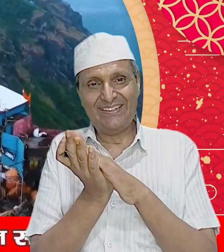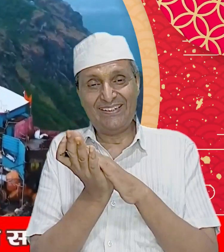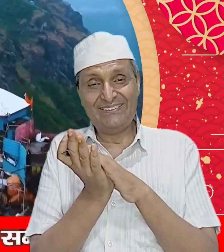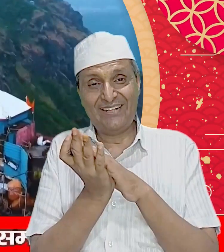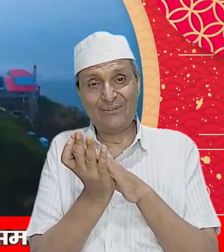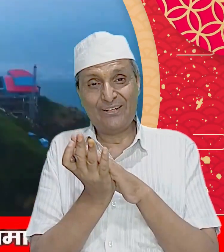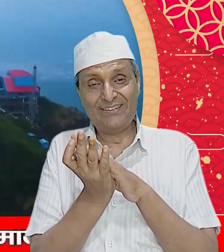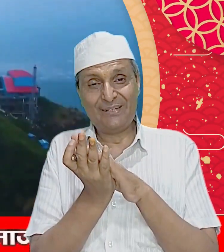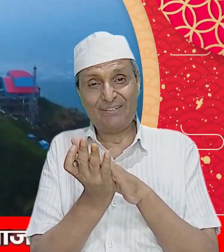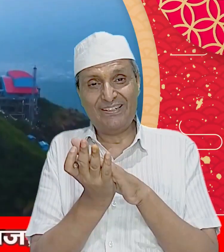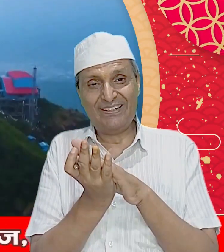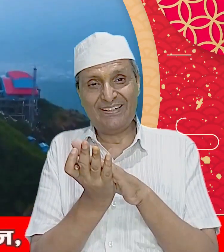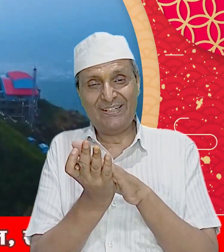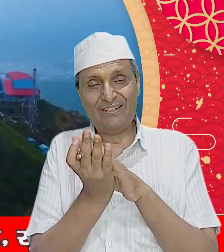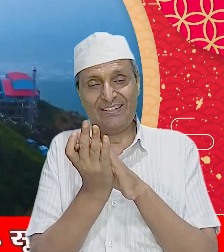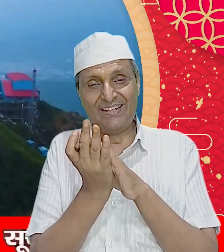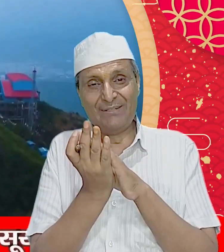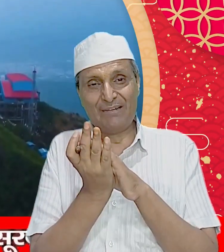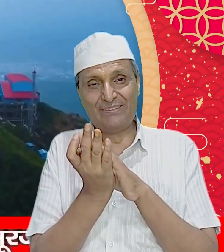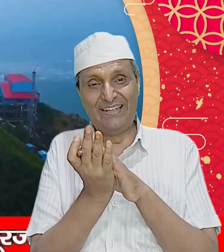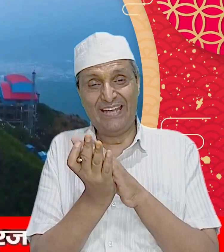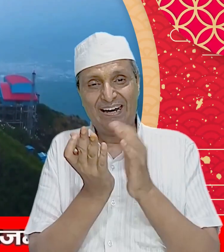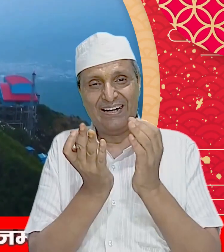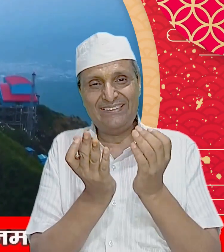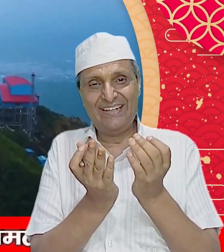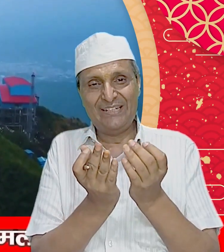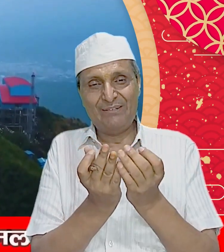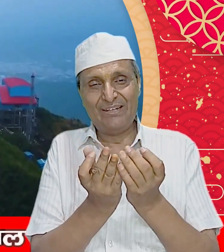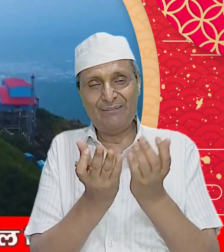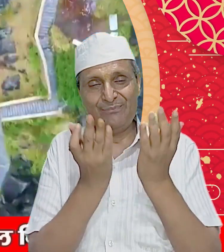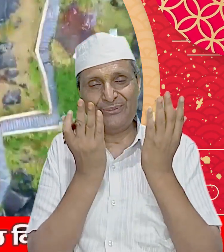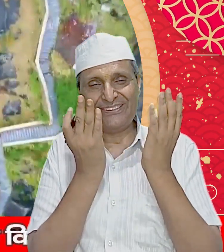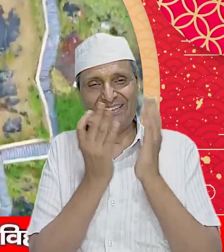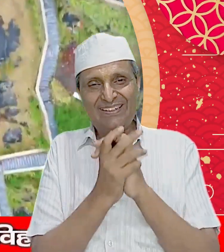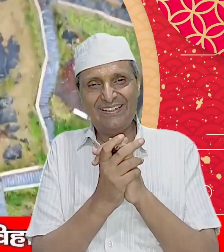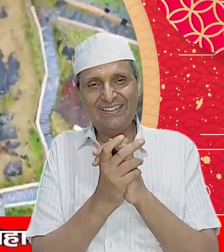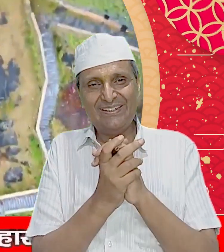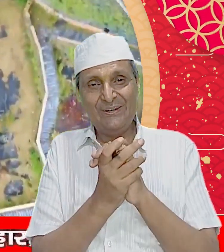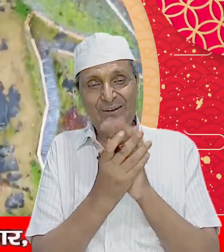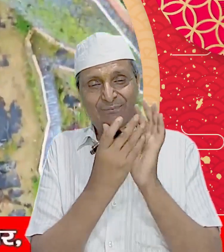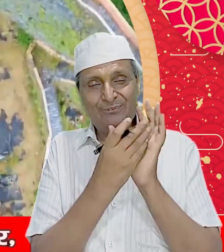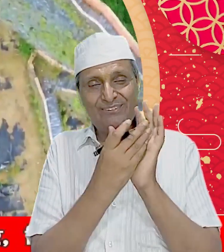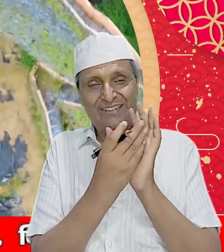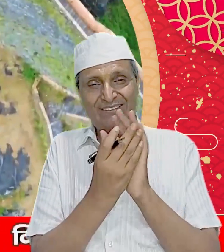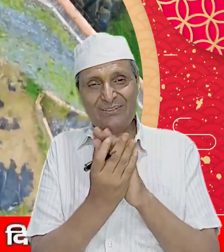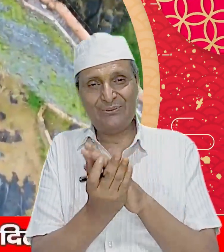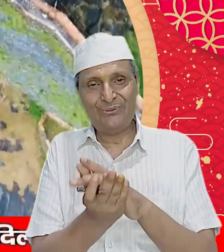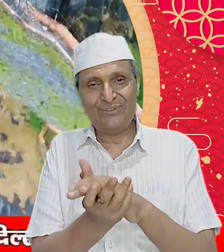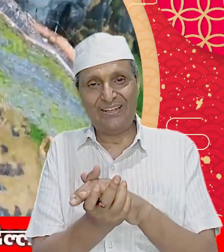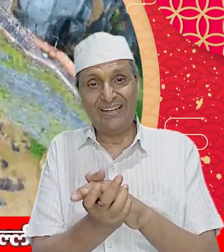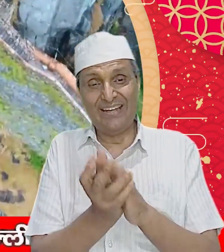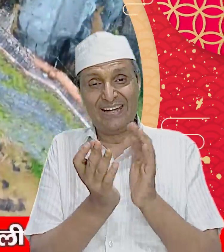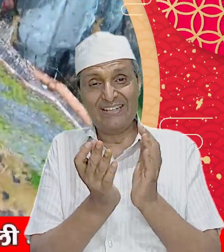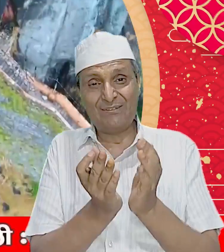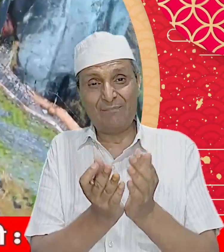जी से जहाँ उन्होंने तप किया, केवल ज्ञान की प्राप्ति की, आज के दिन में मोक्ष गए। और हम उनसे कैसे दूर